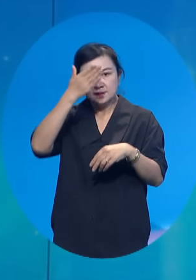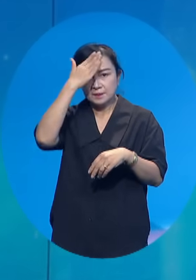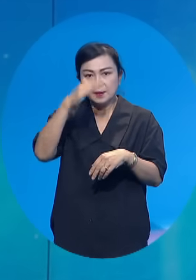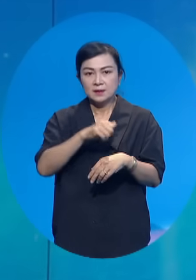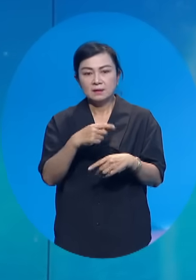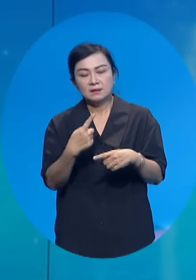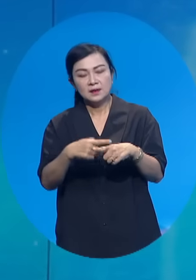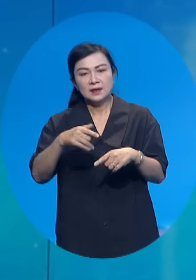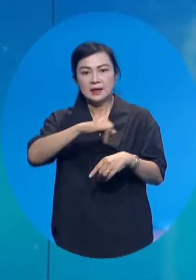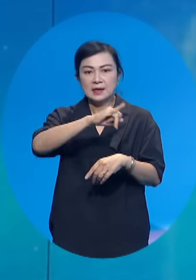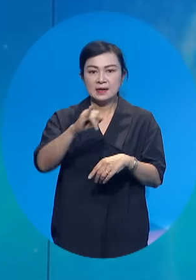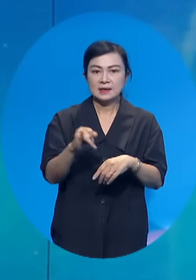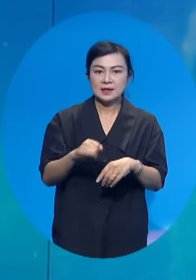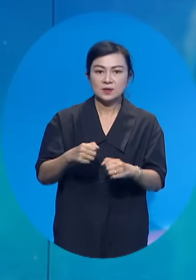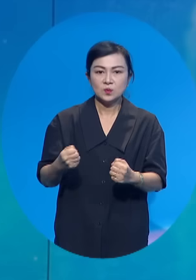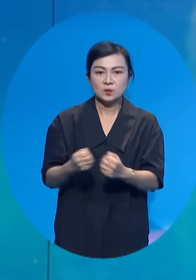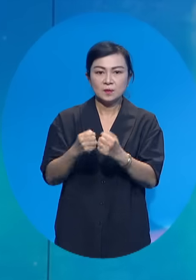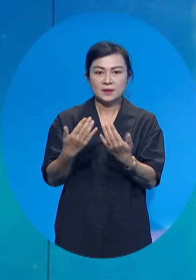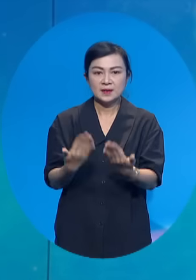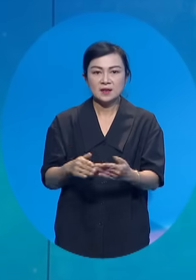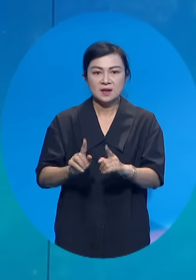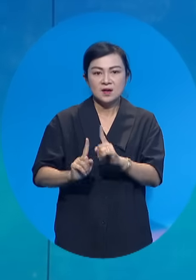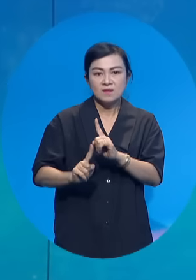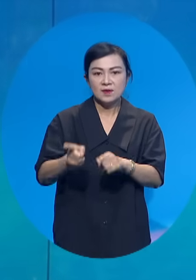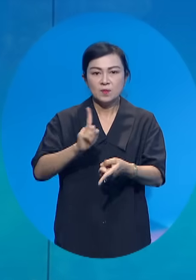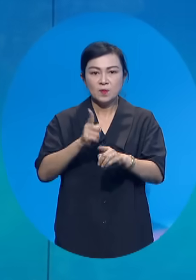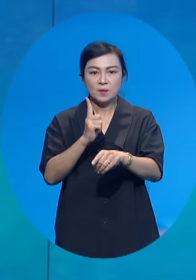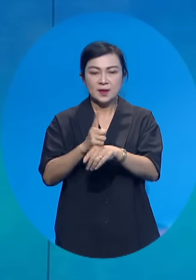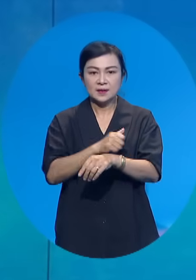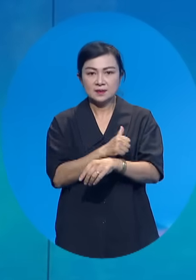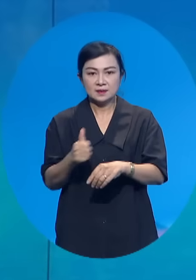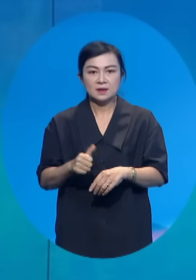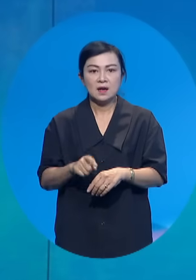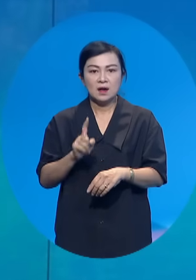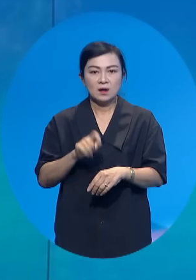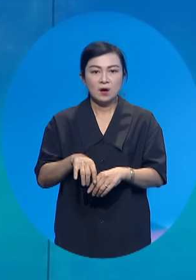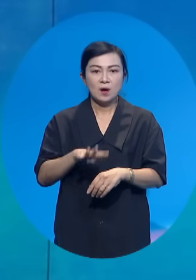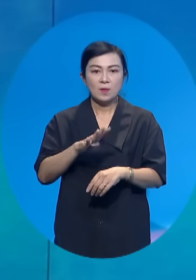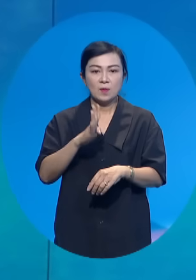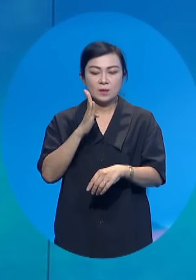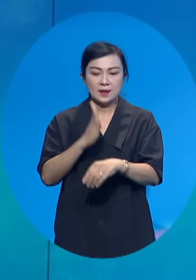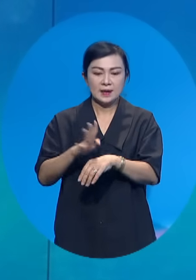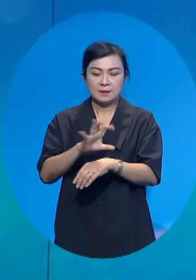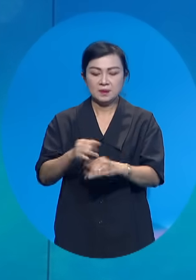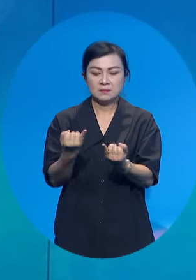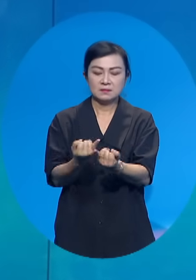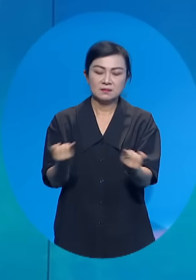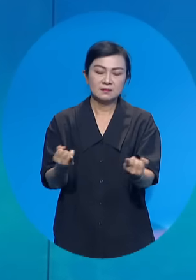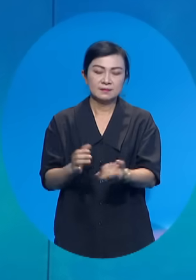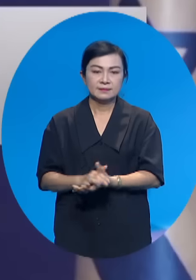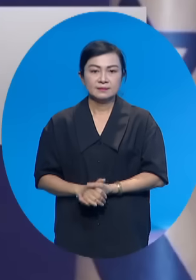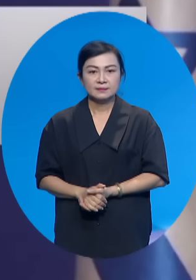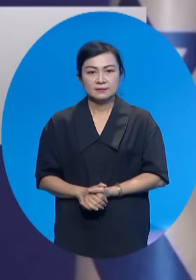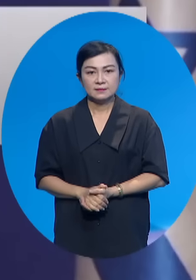biết số người thiệt mạng ở giải gaza do xung đột cho đến nay đã vượt mức 11.000 người trong đó có khoảng 4500 trẻ